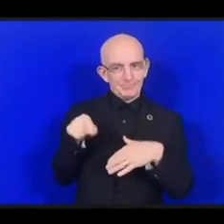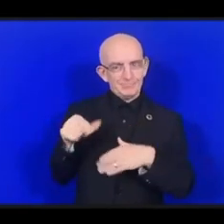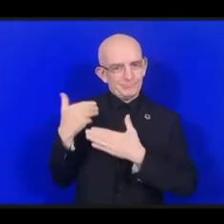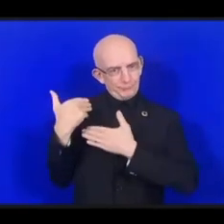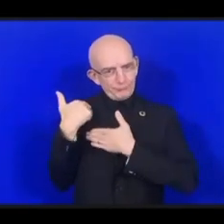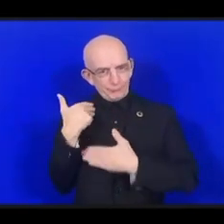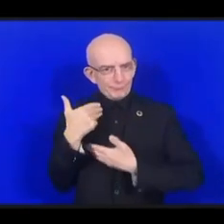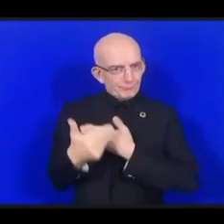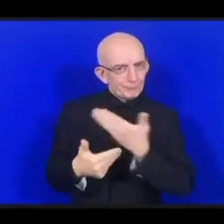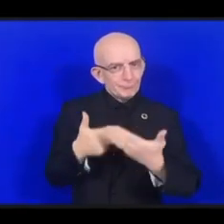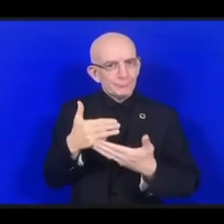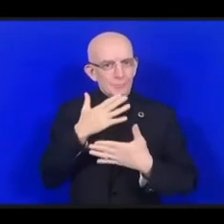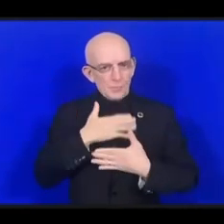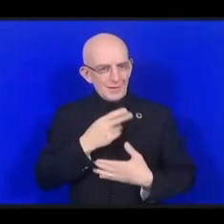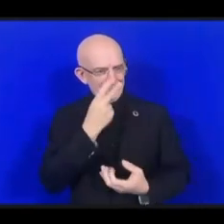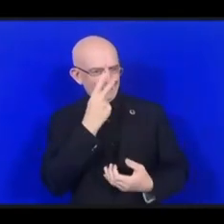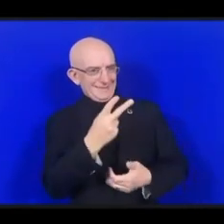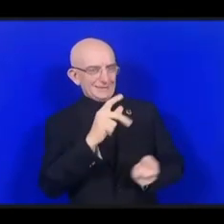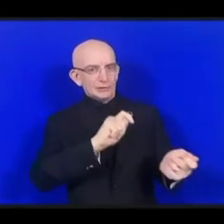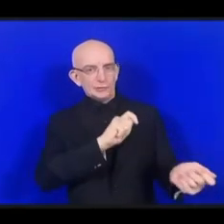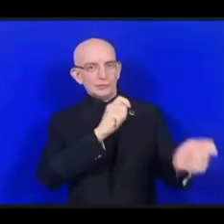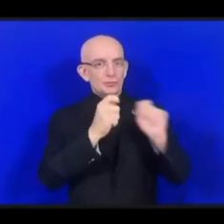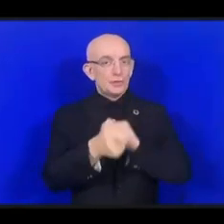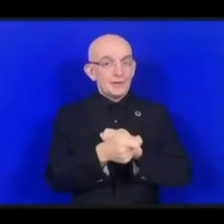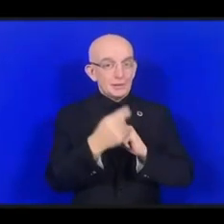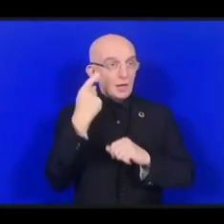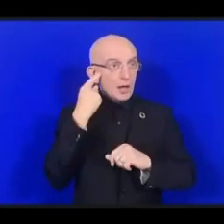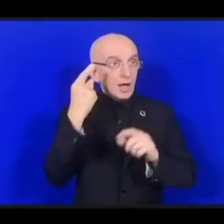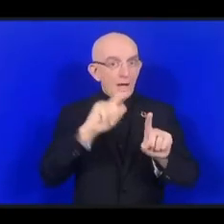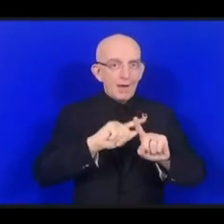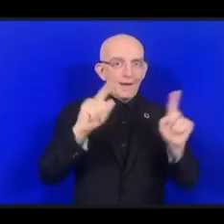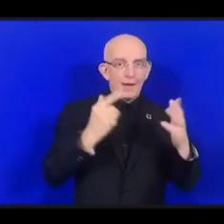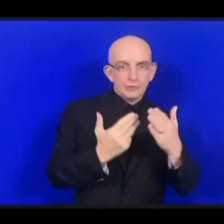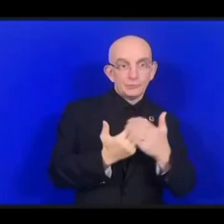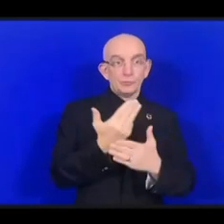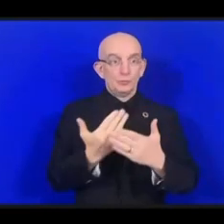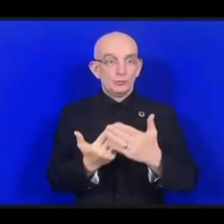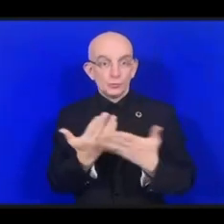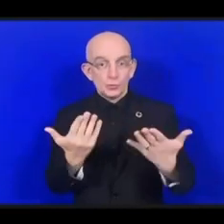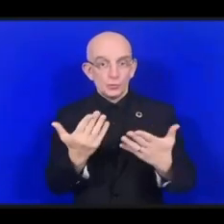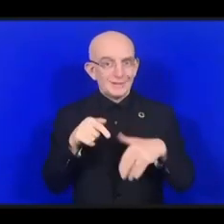新，用我们的这种完全线上的这样的